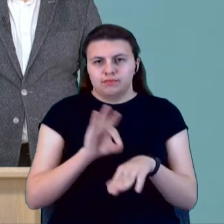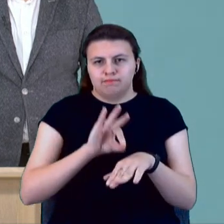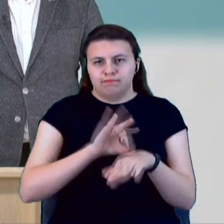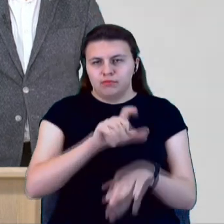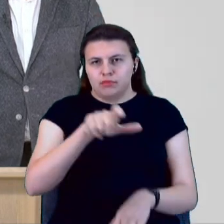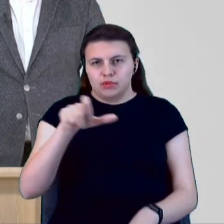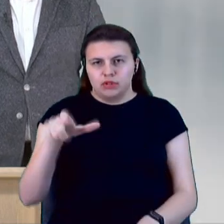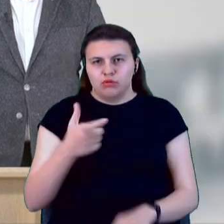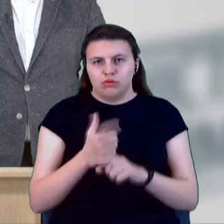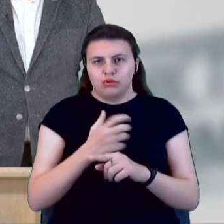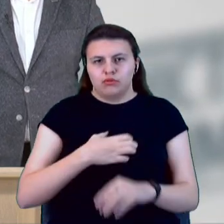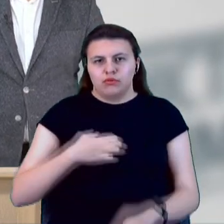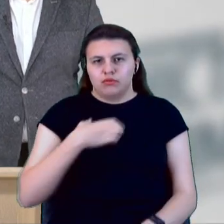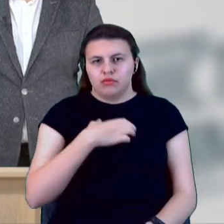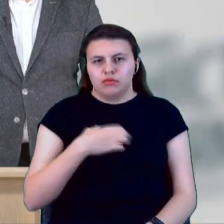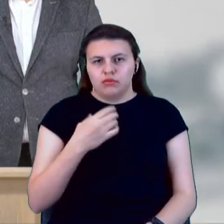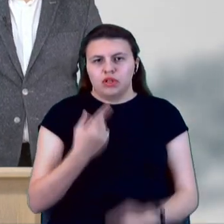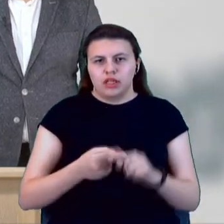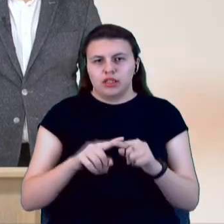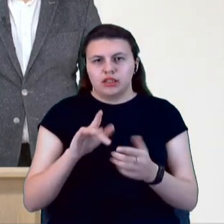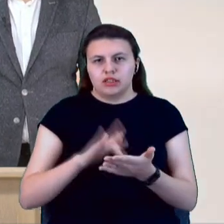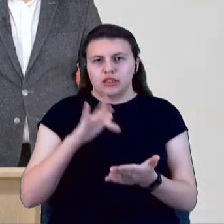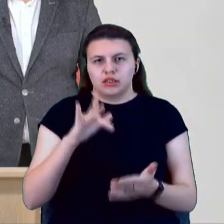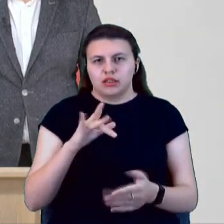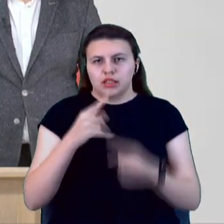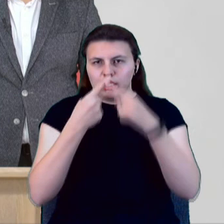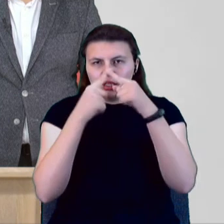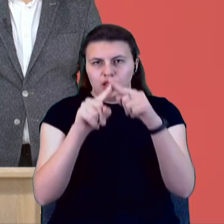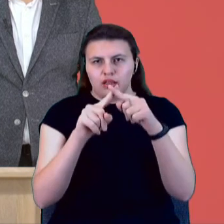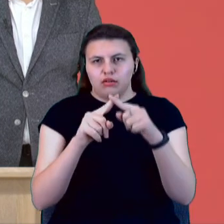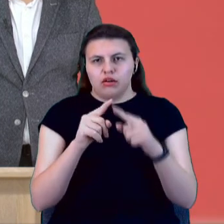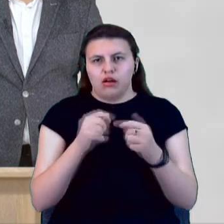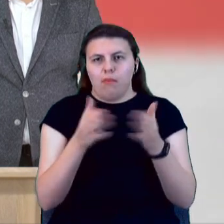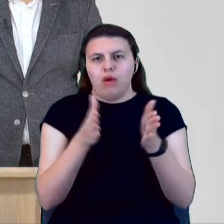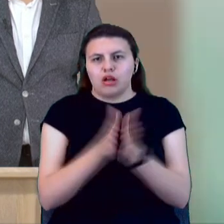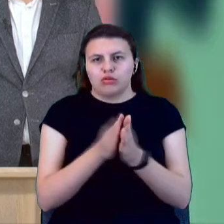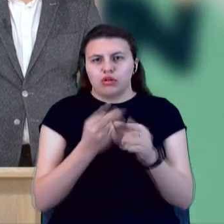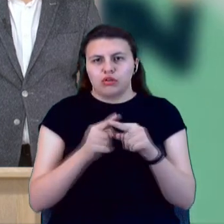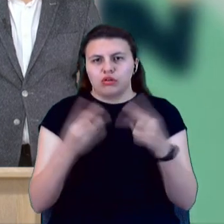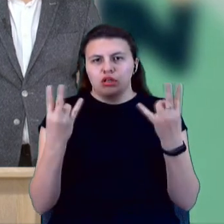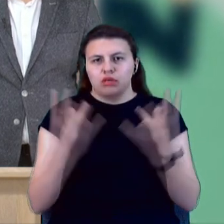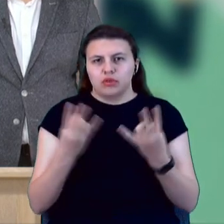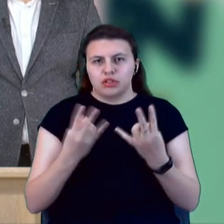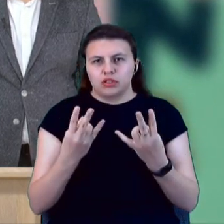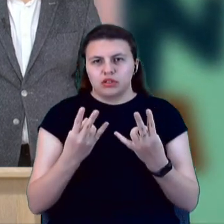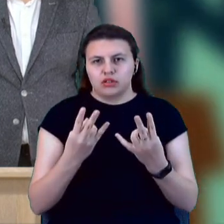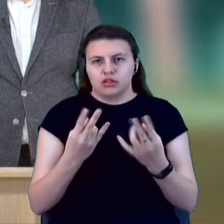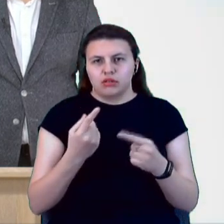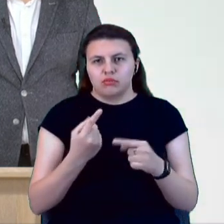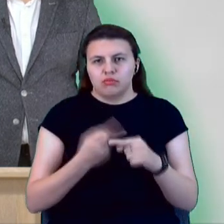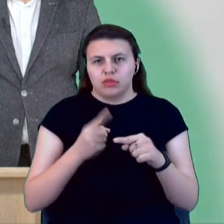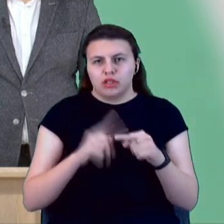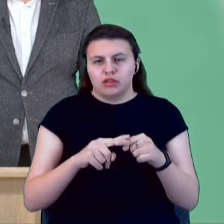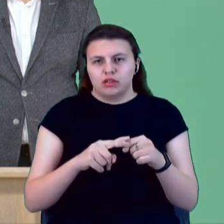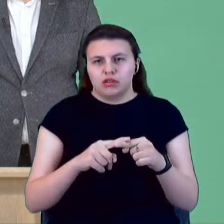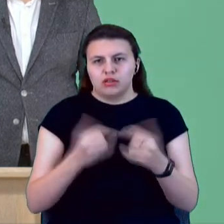важна. Это и централизация технологическая, то есть аппаратуры, которая необходима. Поэтому сейчас,